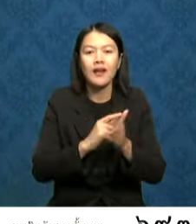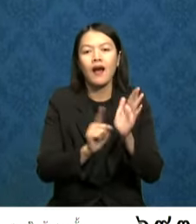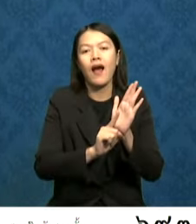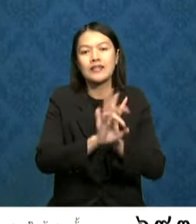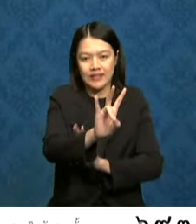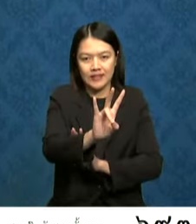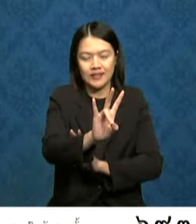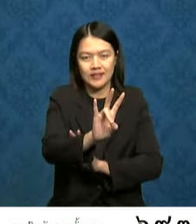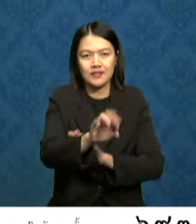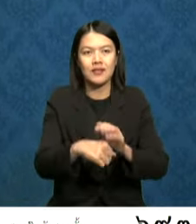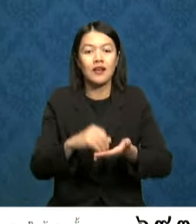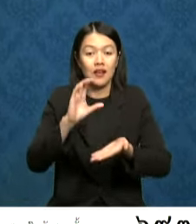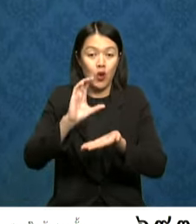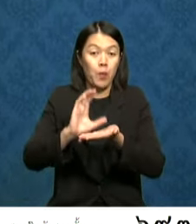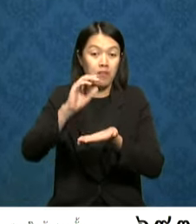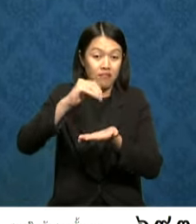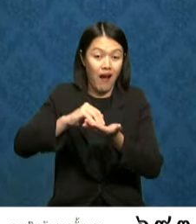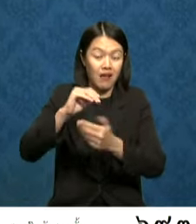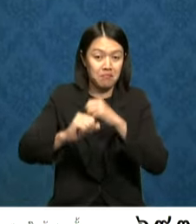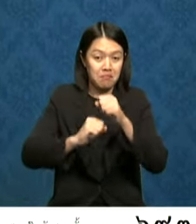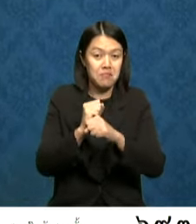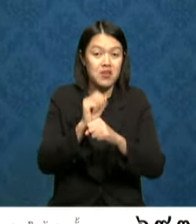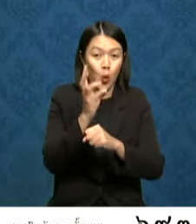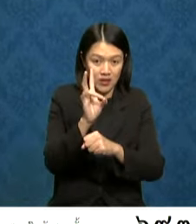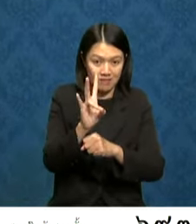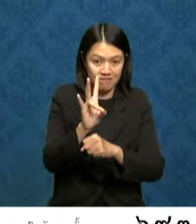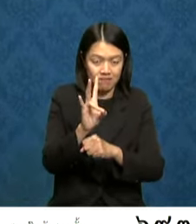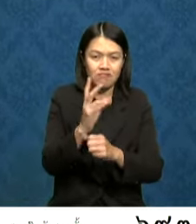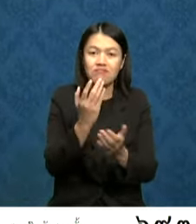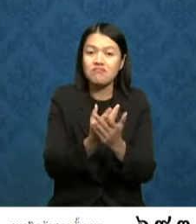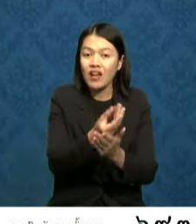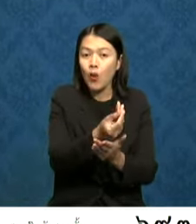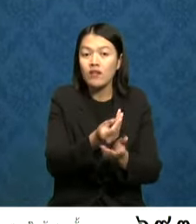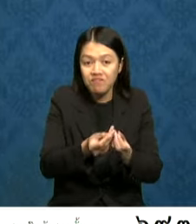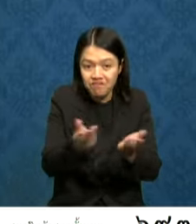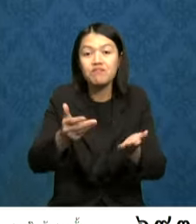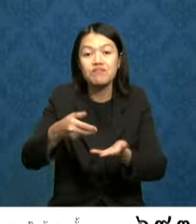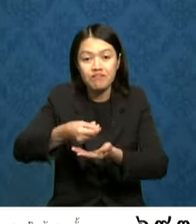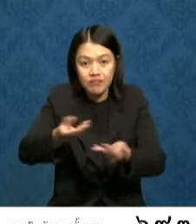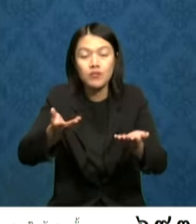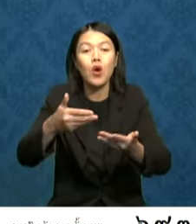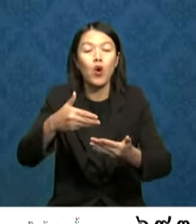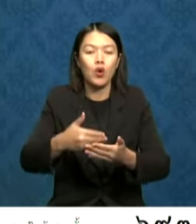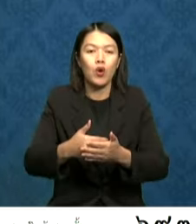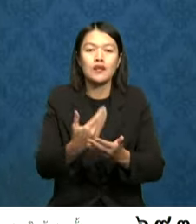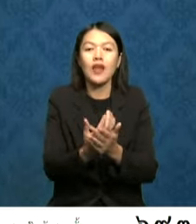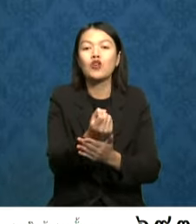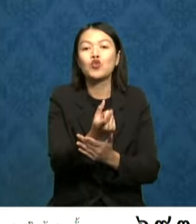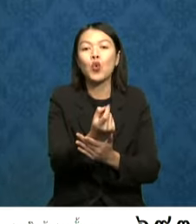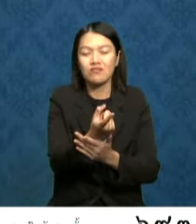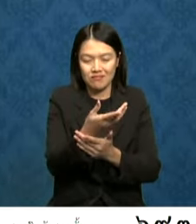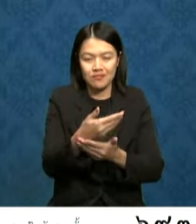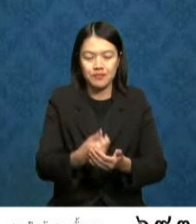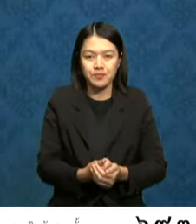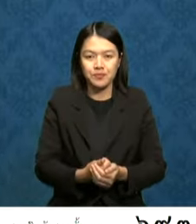7นะคะว่างบกลางปีของปี 67เนี่ยมีเท่าไหร่ก็เอามาแจกก่อนนะคะแล้วก็แะแจกเป็นเงินสดนะคะใน